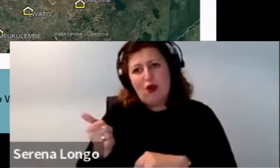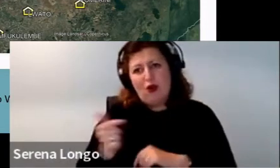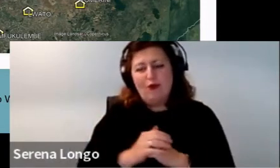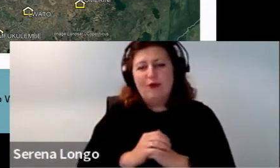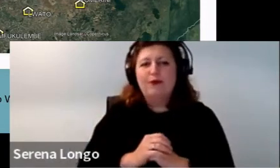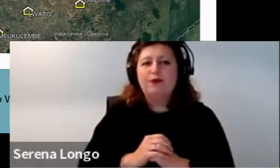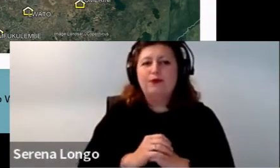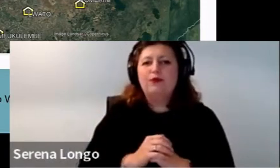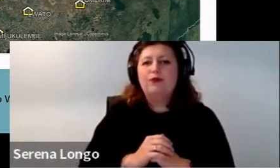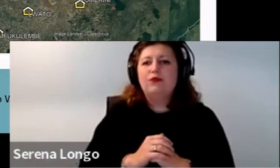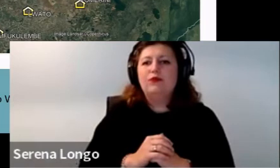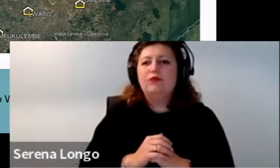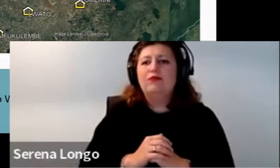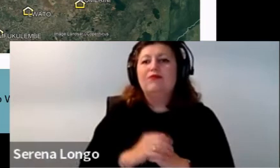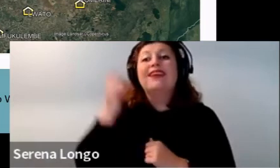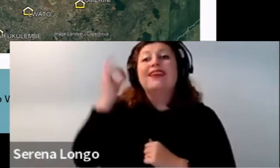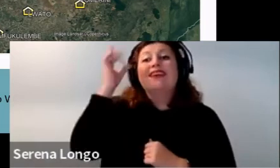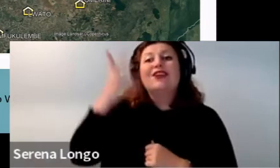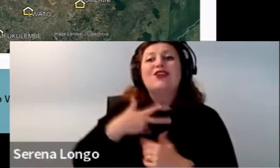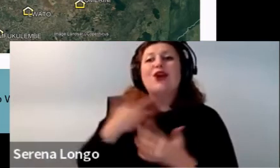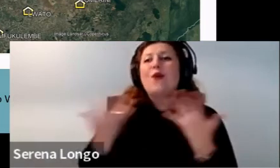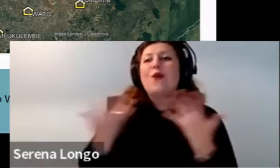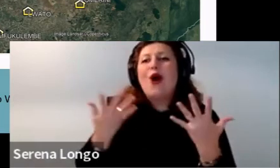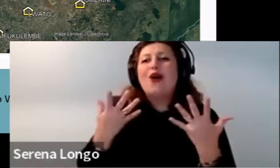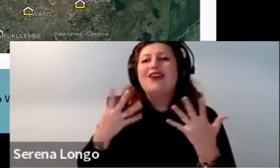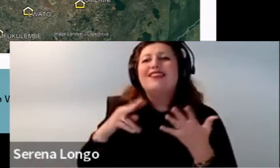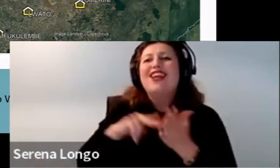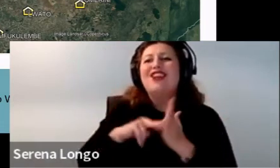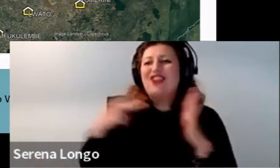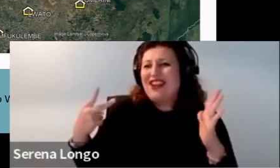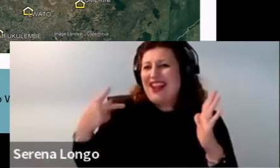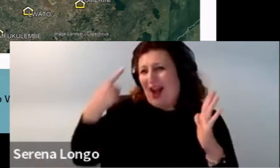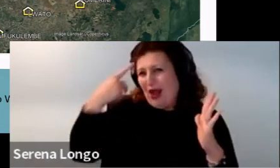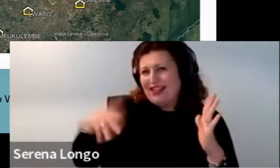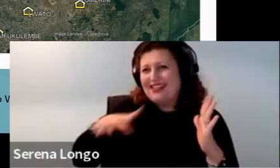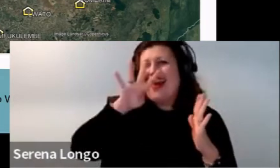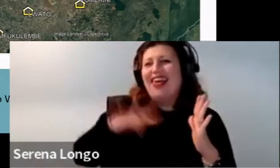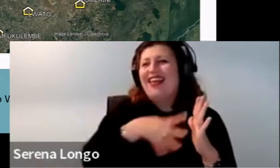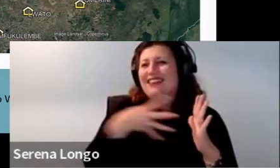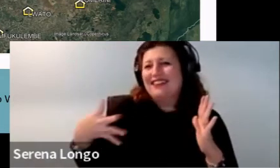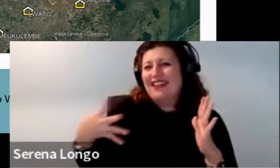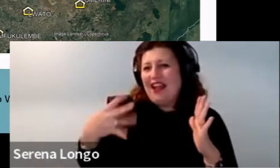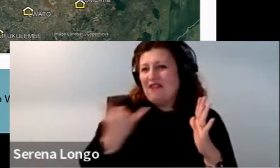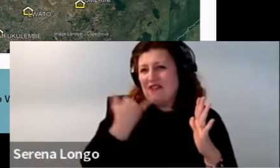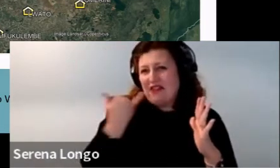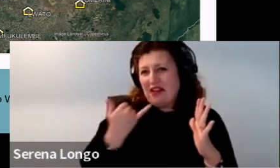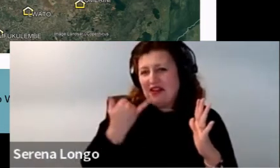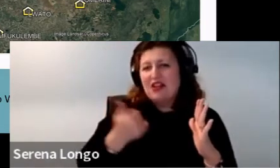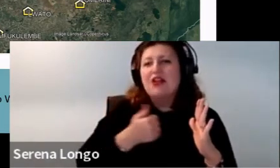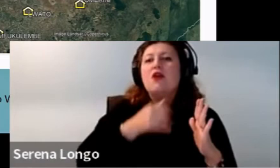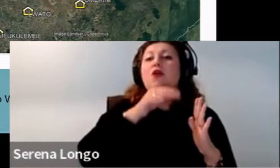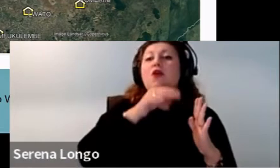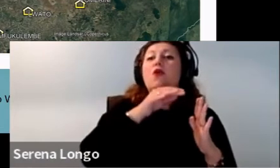traduce in automatico in una tabella Excel, per cui per ogni scuola